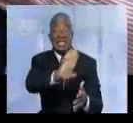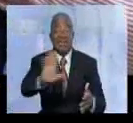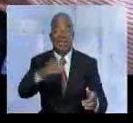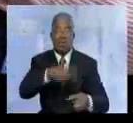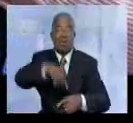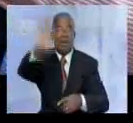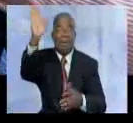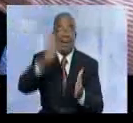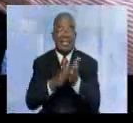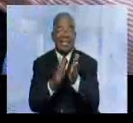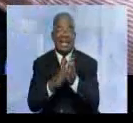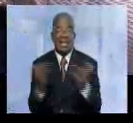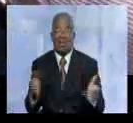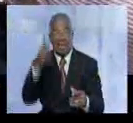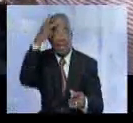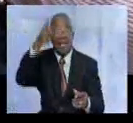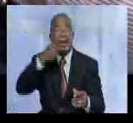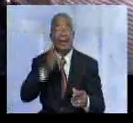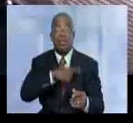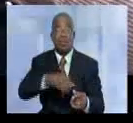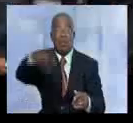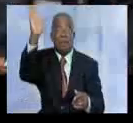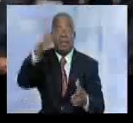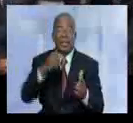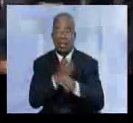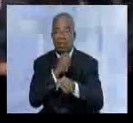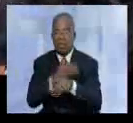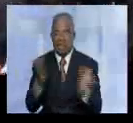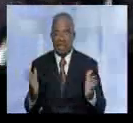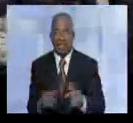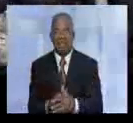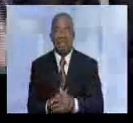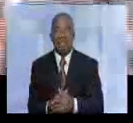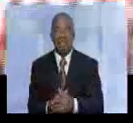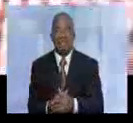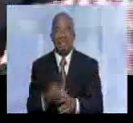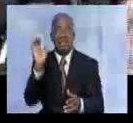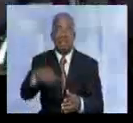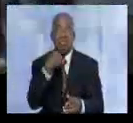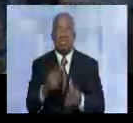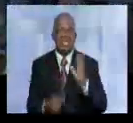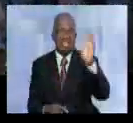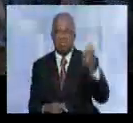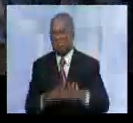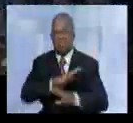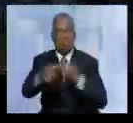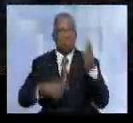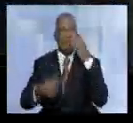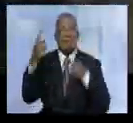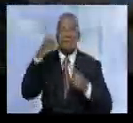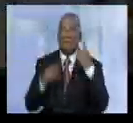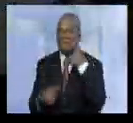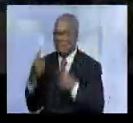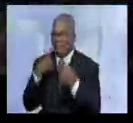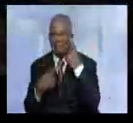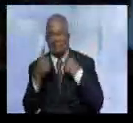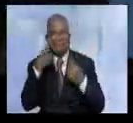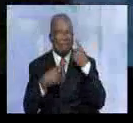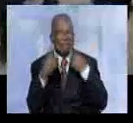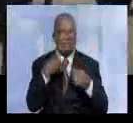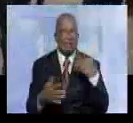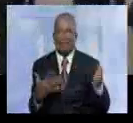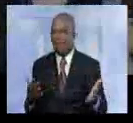4 victimes qu'on a conduites au CHU de Yopougon. L'atmosphère est insoutenable, la tristesse se lit sur les visages.